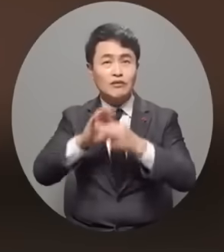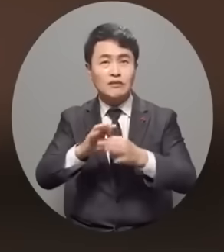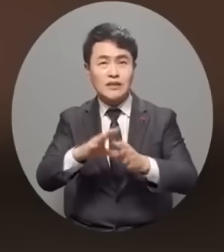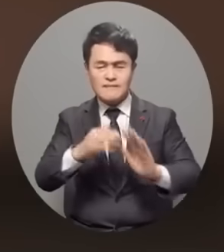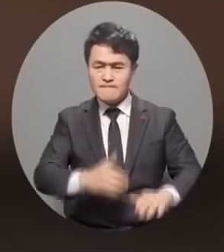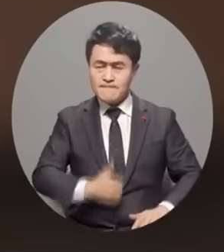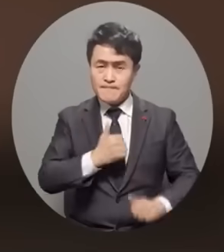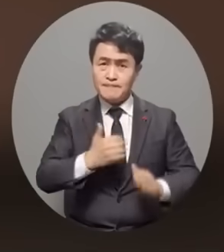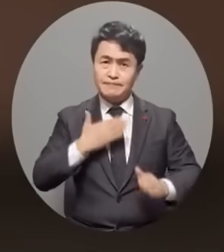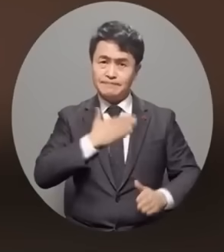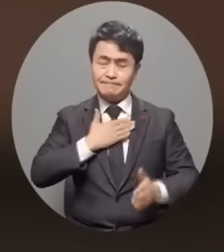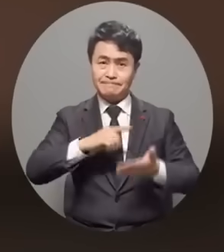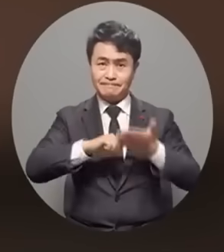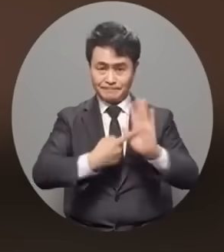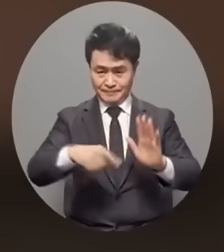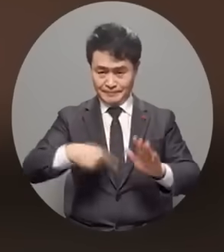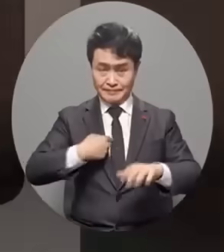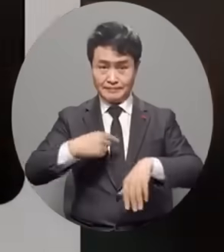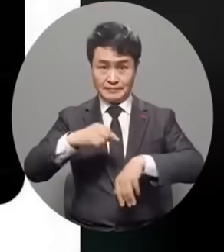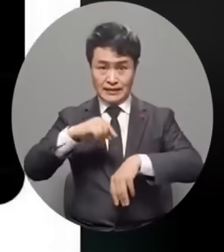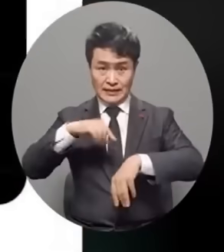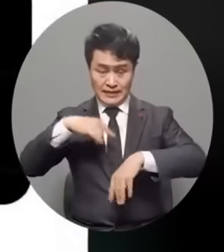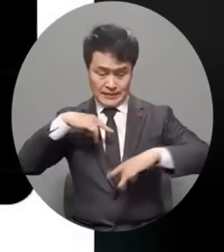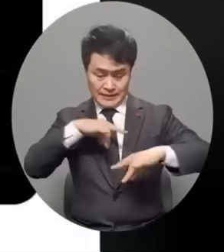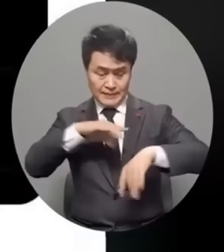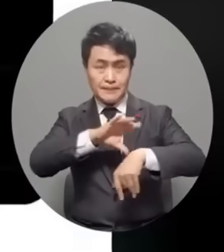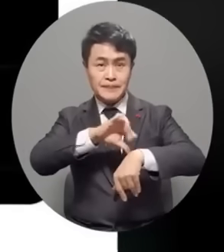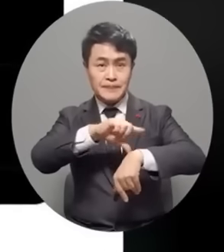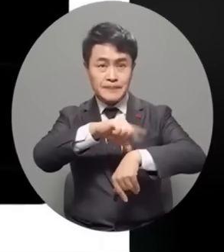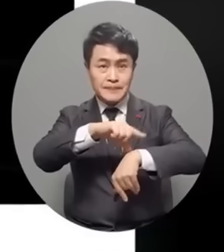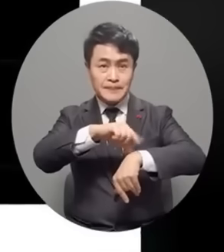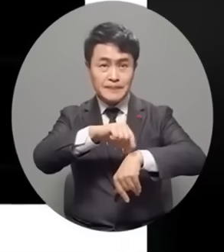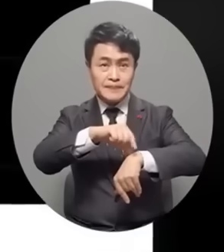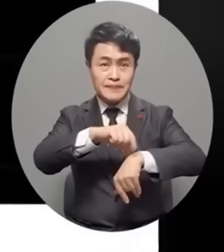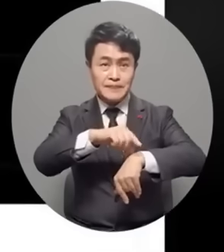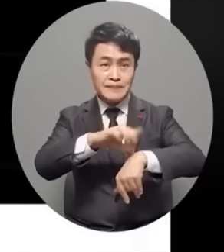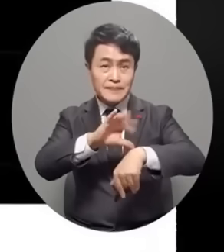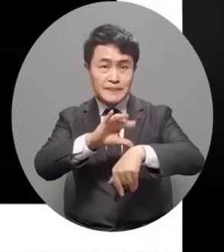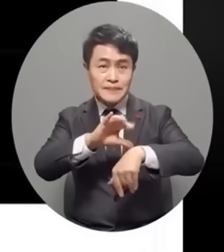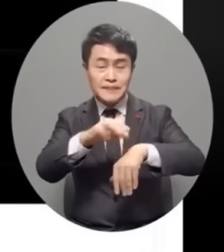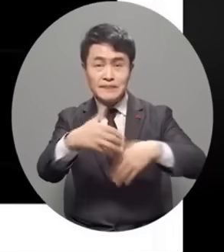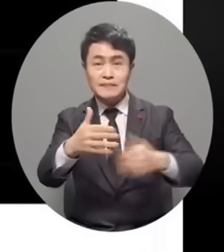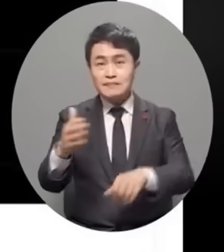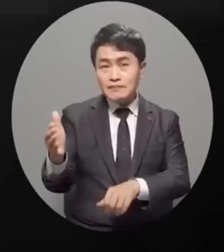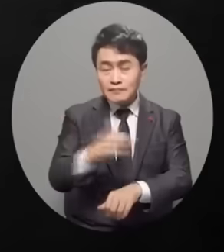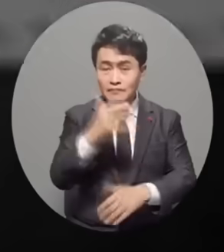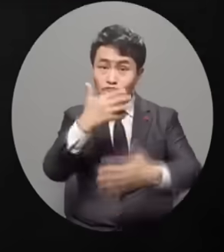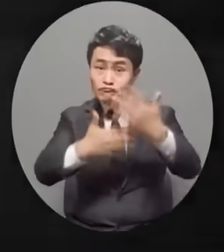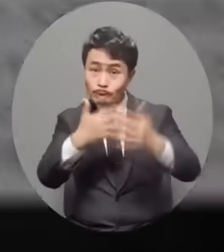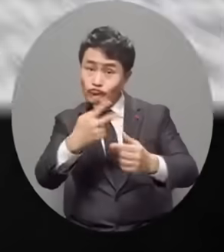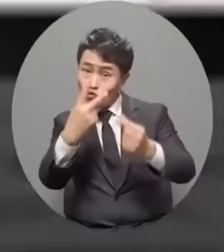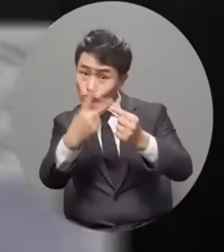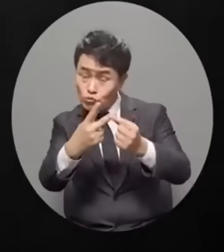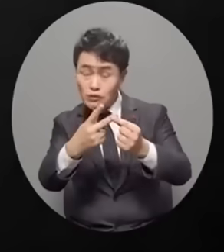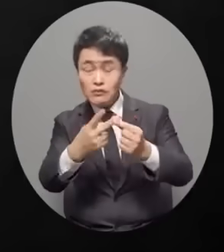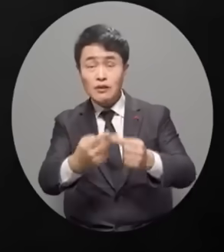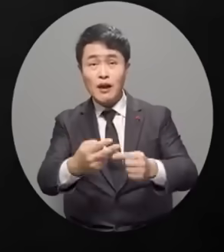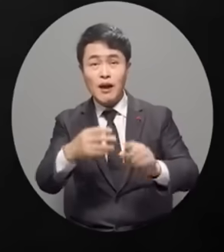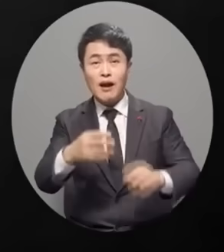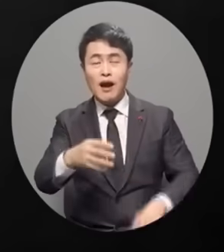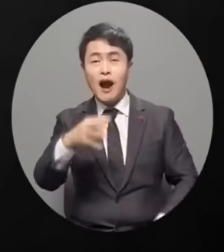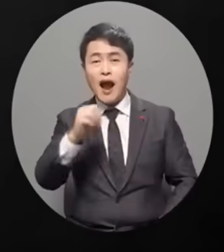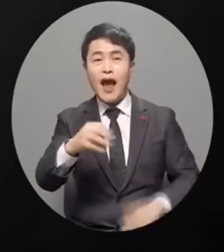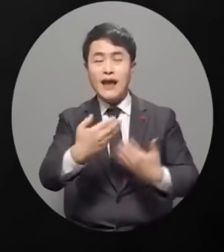감정을 나타내기 위해 자신의 심박수를 찍어 공유하는 이른바 심박수 챌린지부터 영화를 두 번 이상 보는 N차